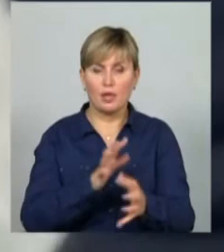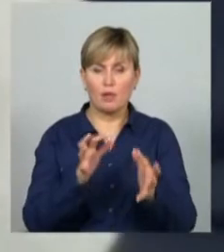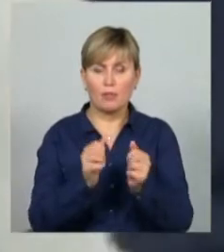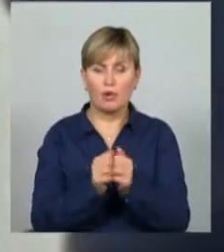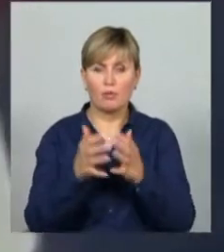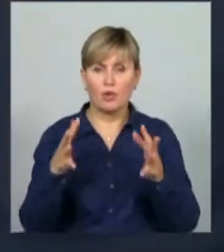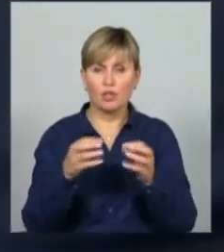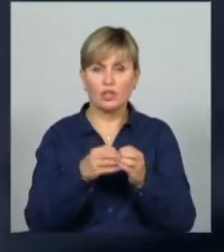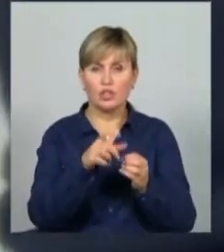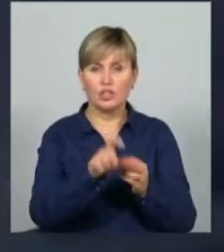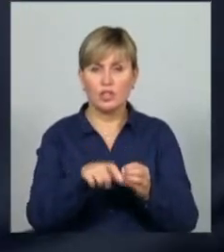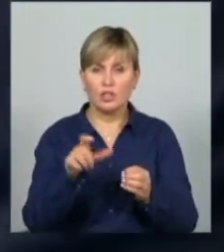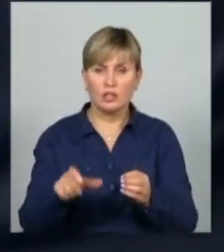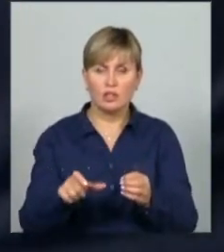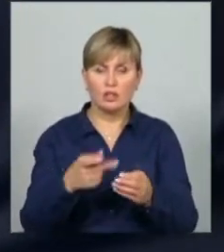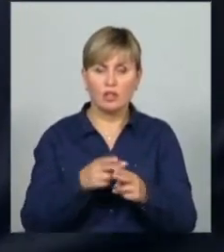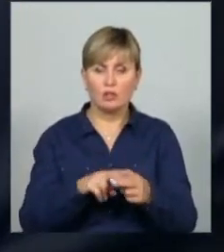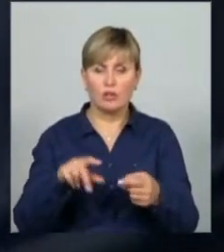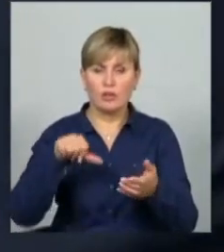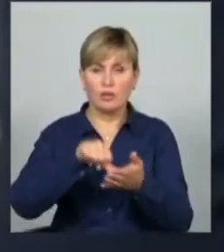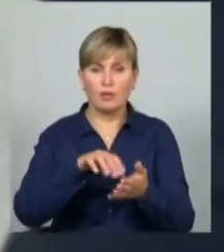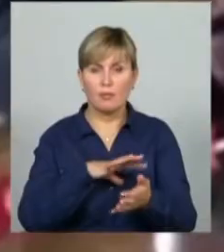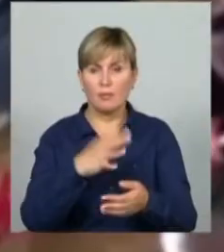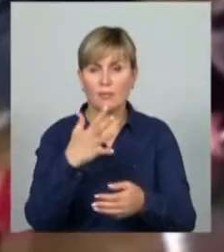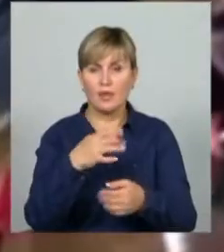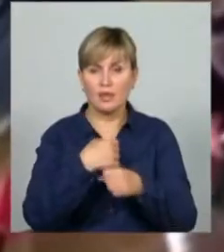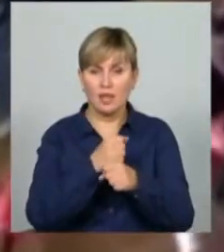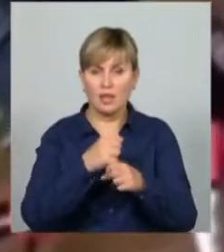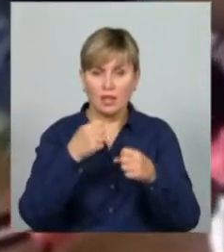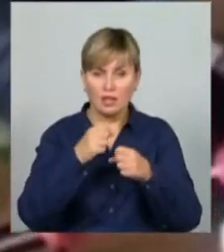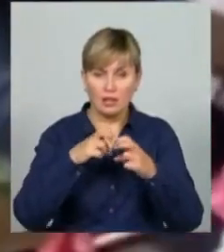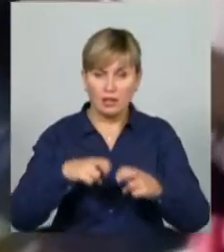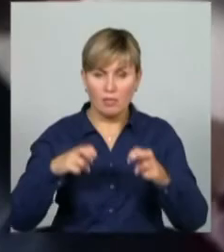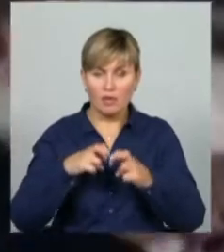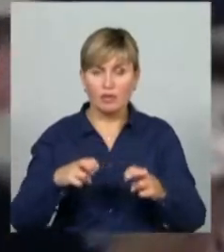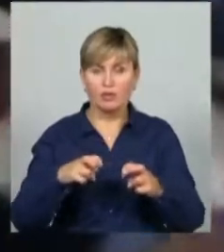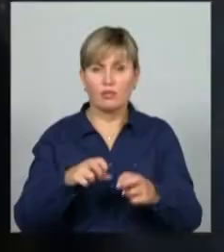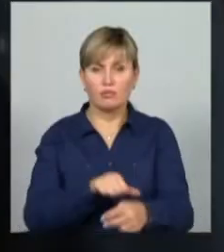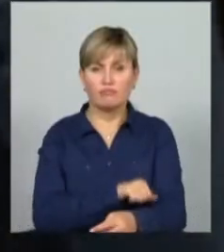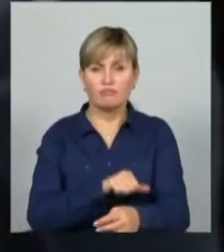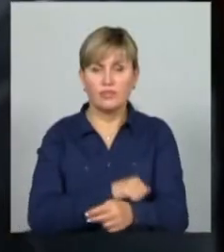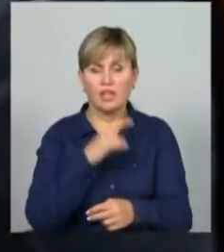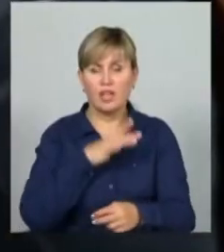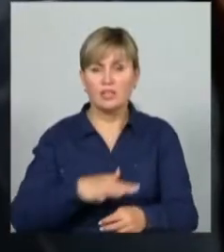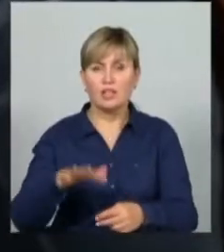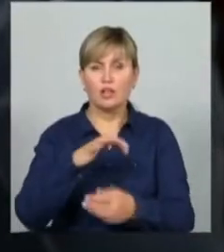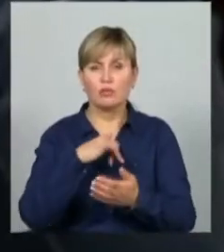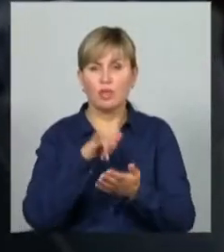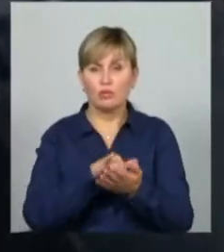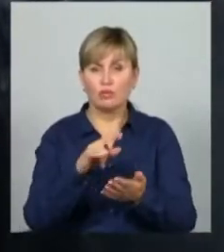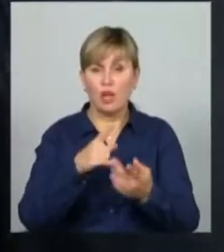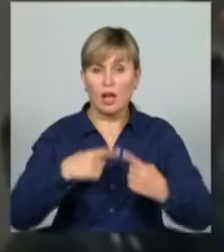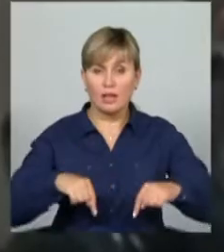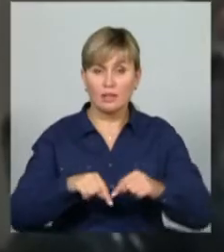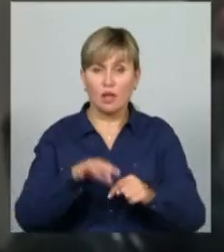более 10 человек, причастных к созданию 5 нарколабораторий на территории Казахстана. Установлено, что организаторы